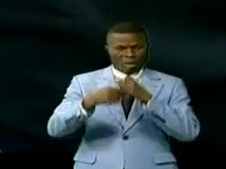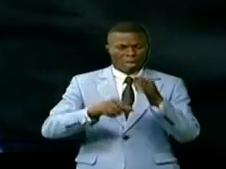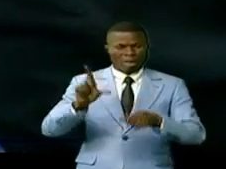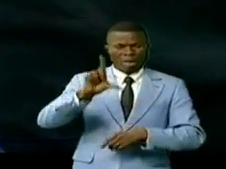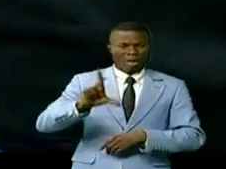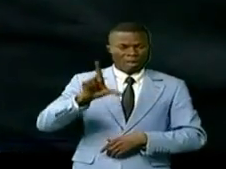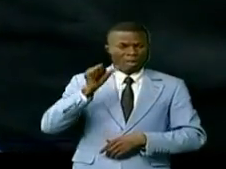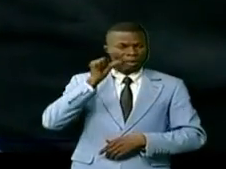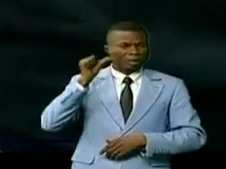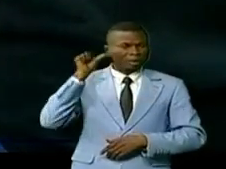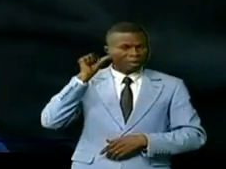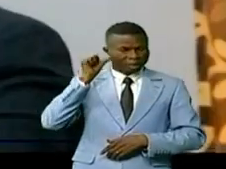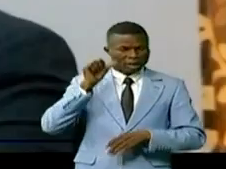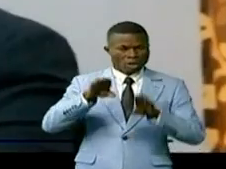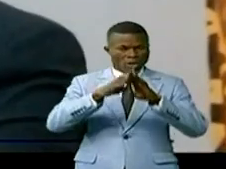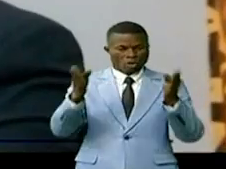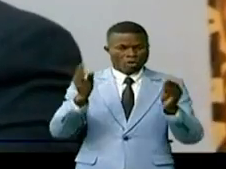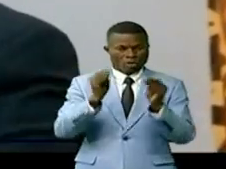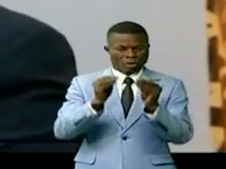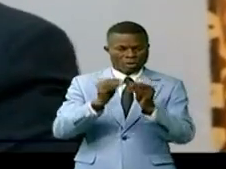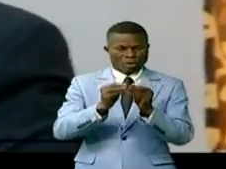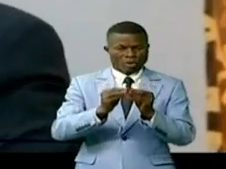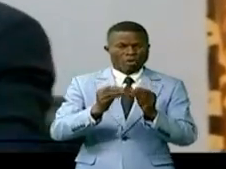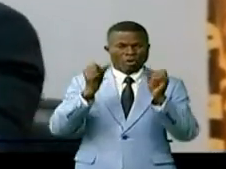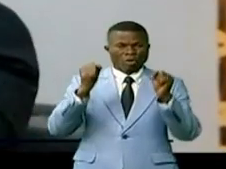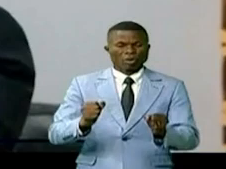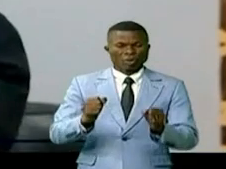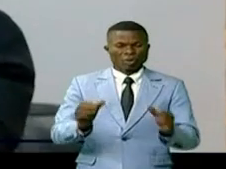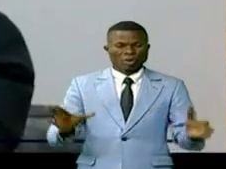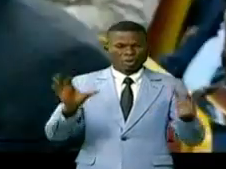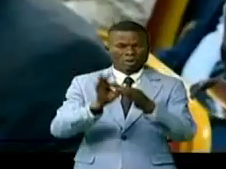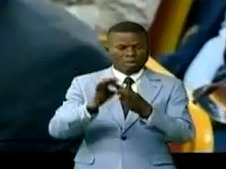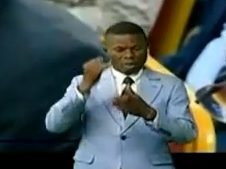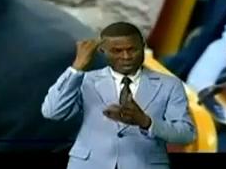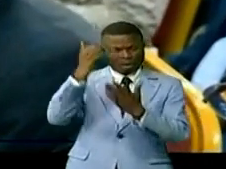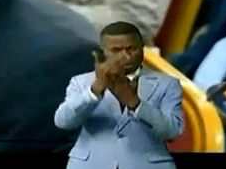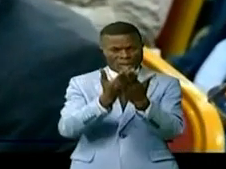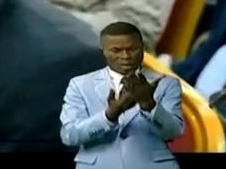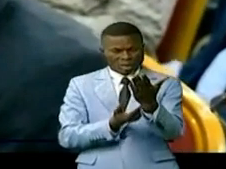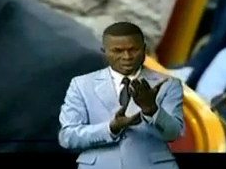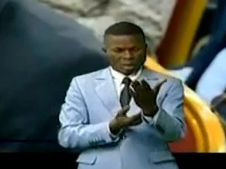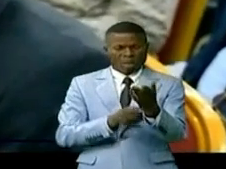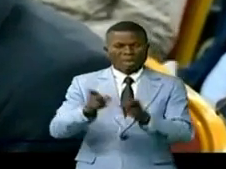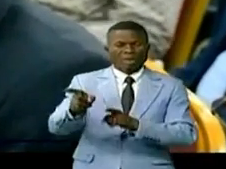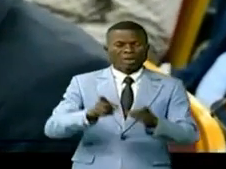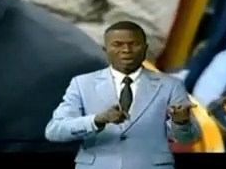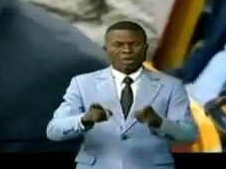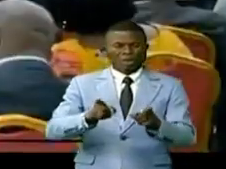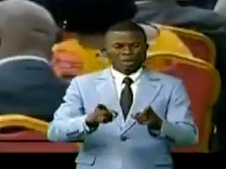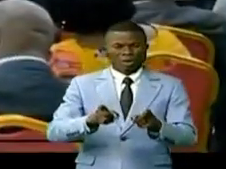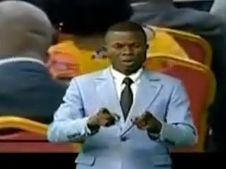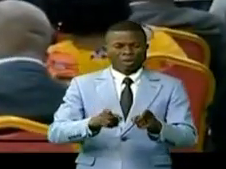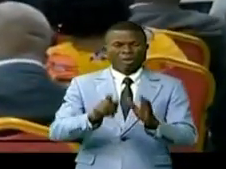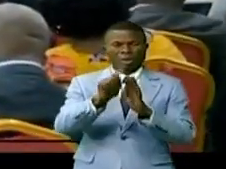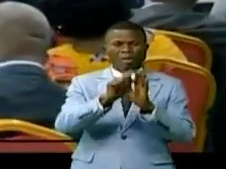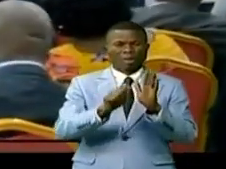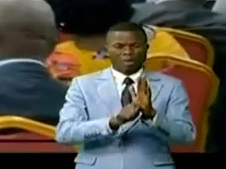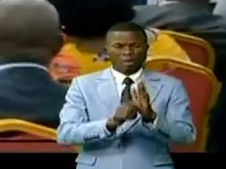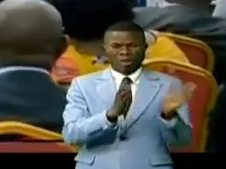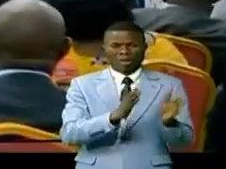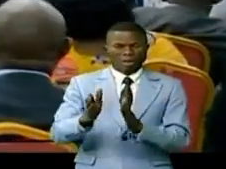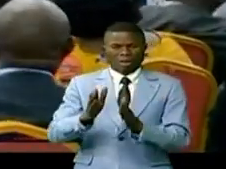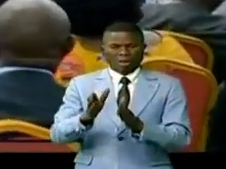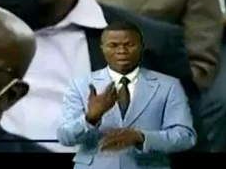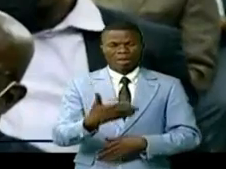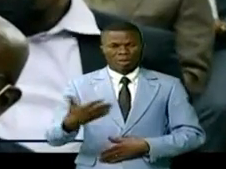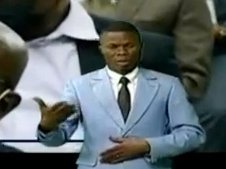à l'ouverture de l'atelier de stabilisation et de consolidation des listes, des filières et TFC pour l'élaboration des